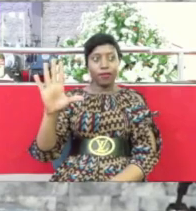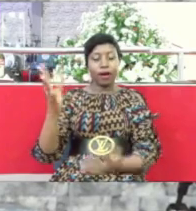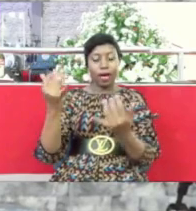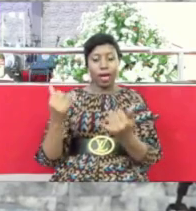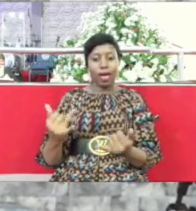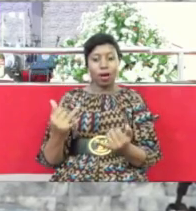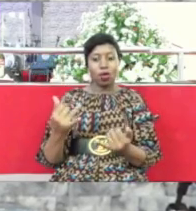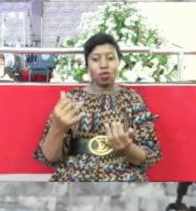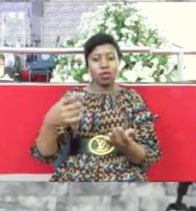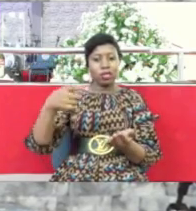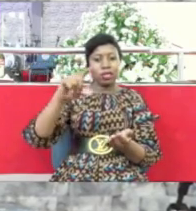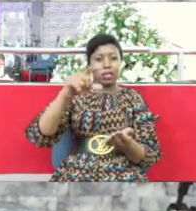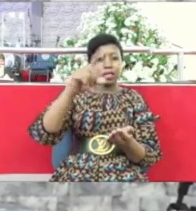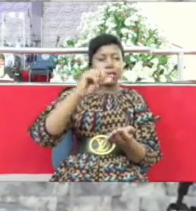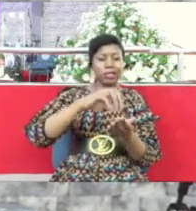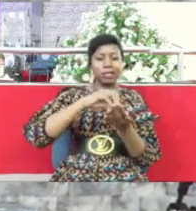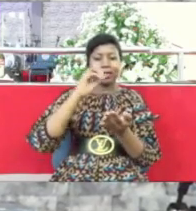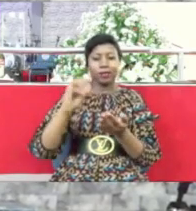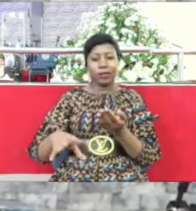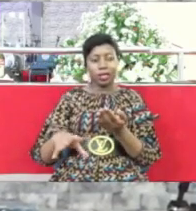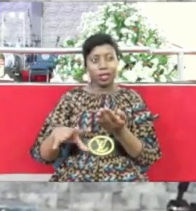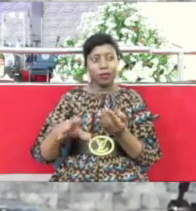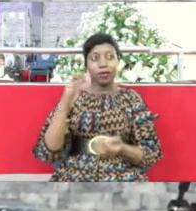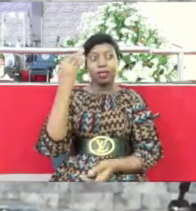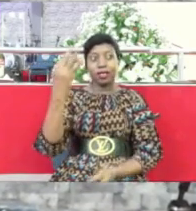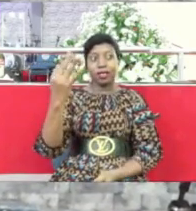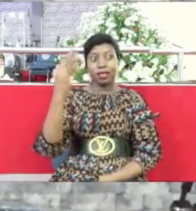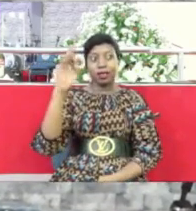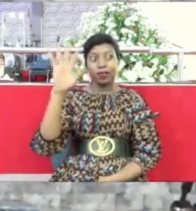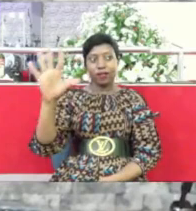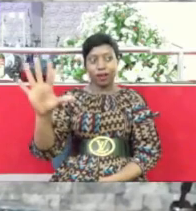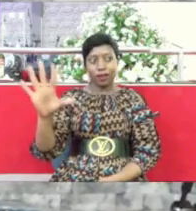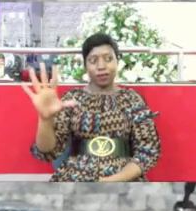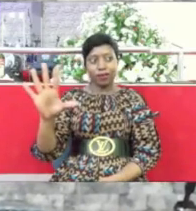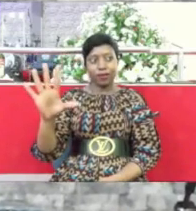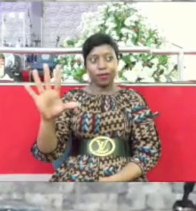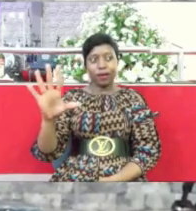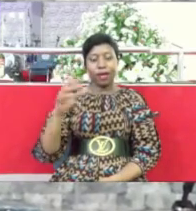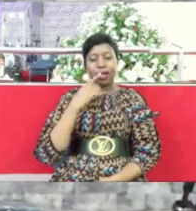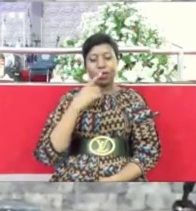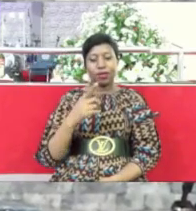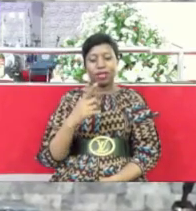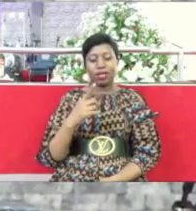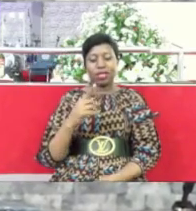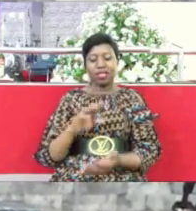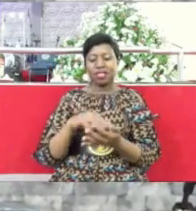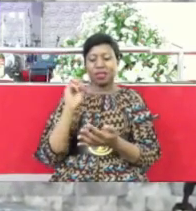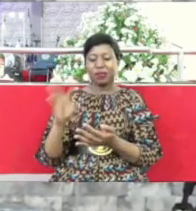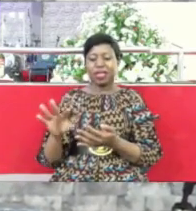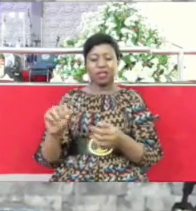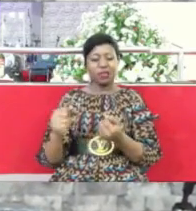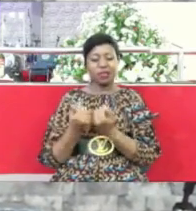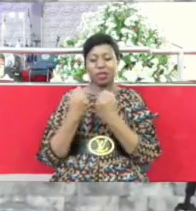Alafu unasema siwezi nunua imekuwa ghali sana. You say I won't buy it, it's too and then expensive. They tell you when I brought it at 25 the dollar was